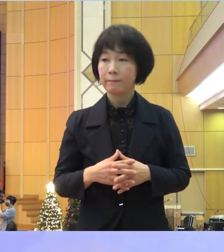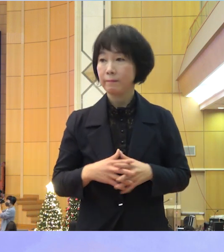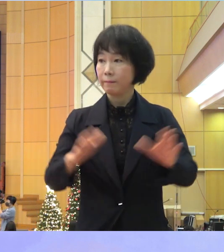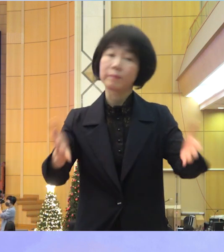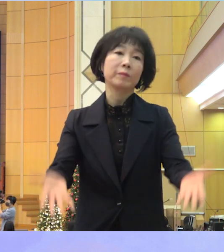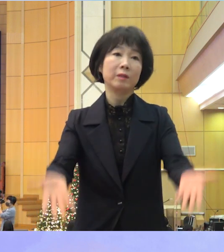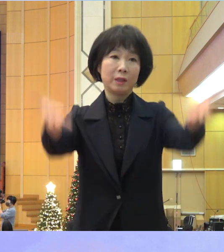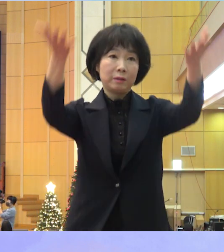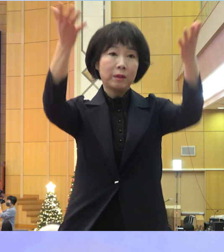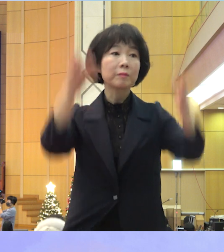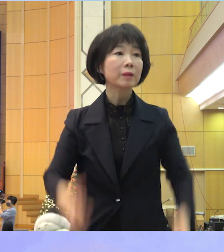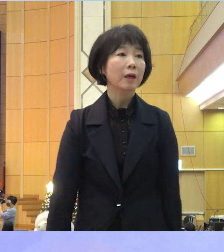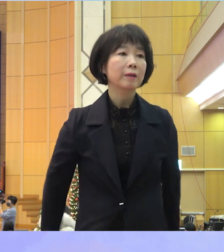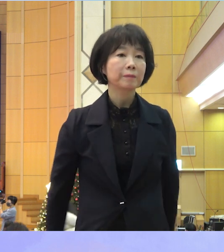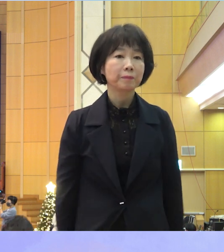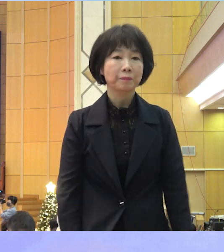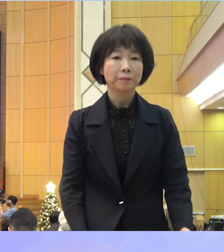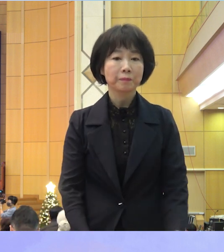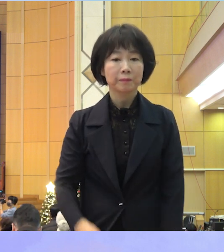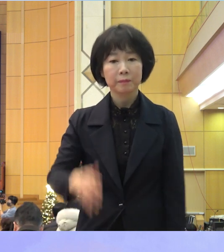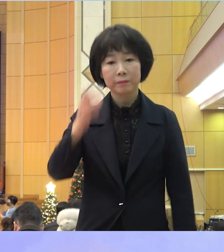다 그 자리에 나시길 바랍니다.